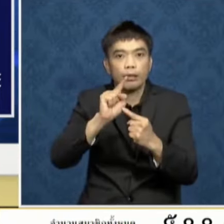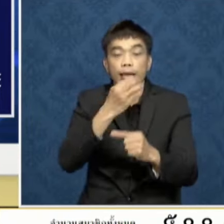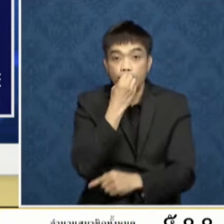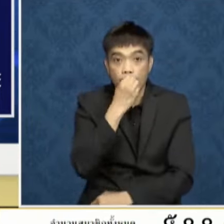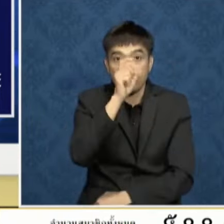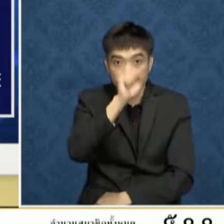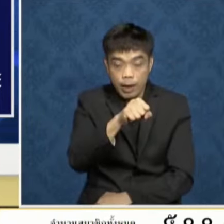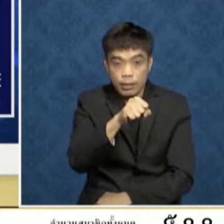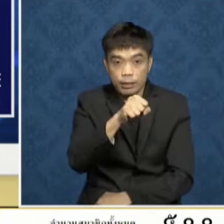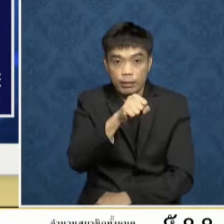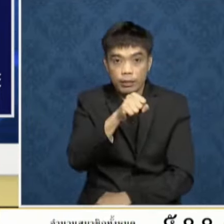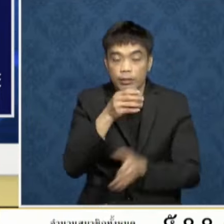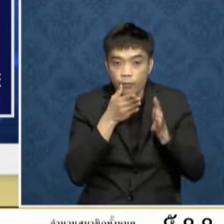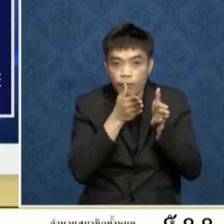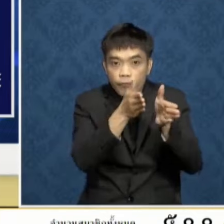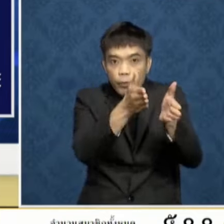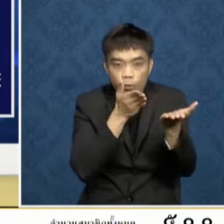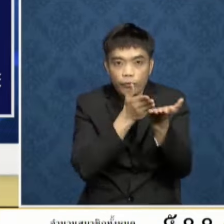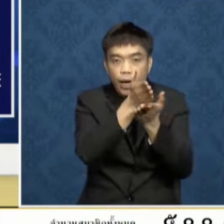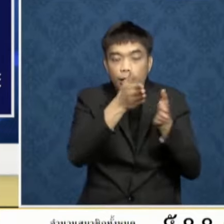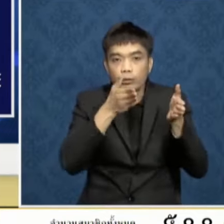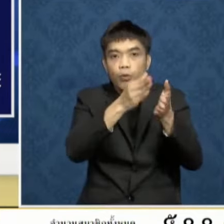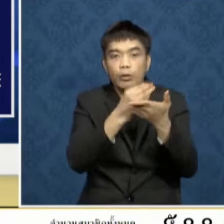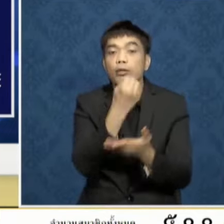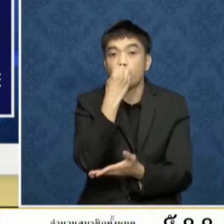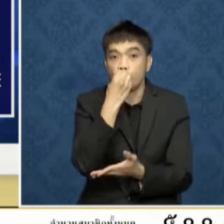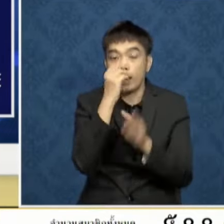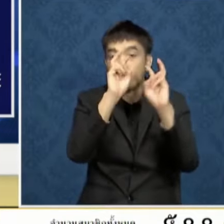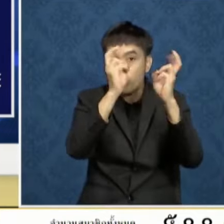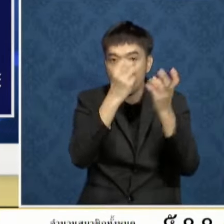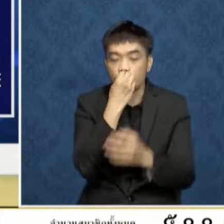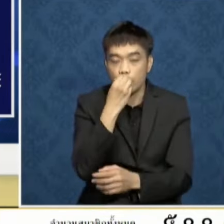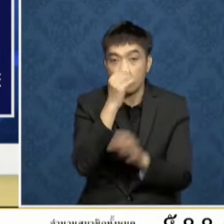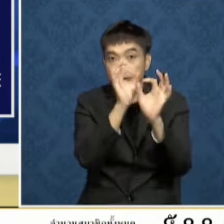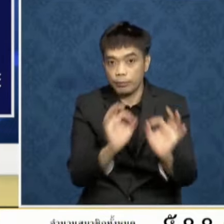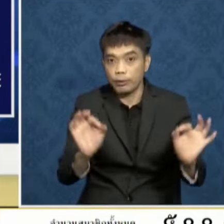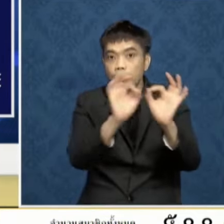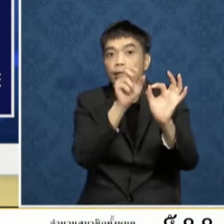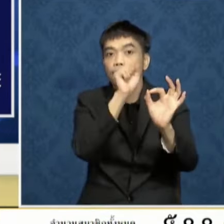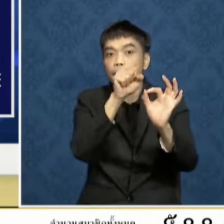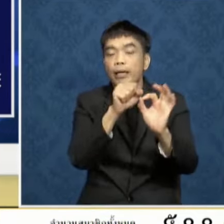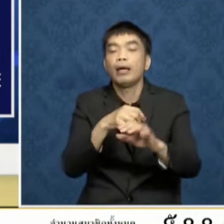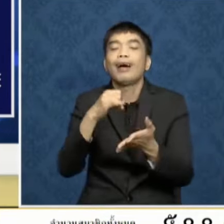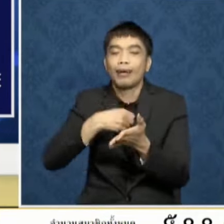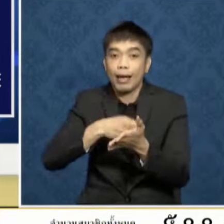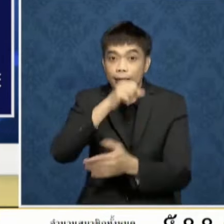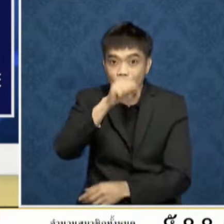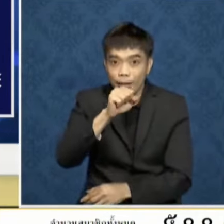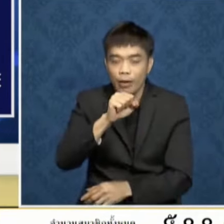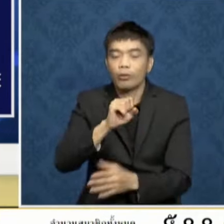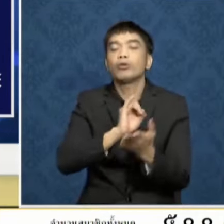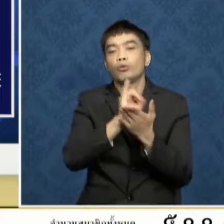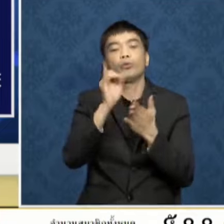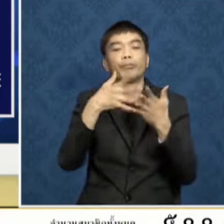จริงๆมันก็ไม่ผิดค่ะที่ท่านจะเ่อชูเรื่องอาหารเป็นเรื่องแรกหรือเรื่องหลักเพราะว่ามันอาจจะทำได้ง่ายกว่าหรือว่ายังไงเนาะแต่